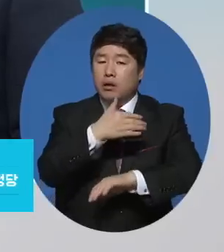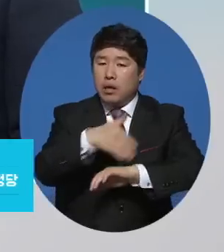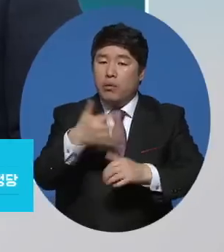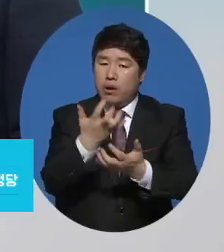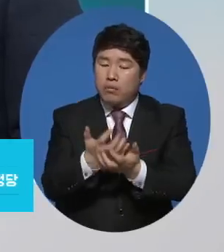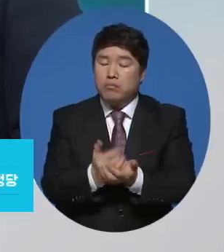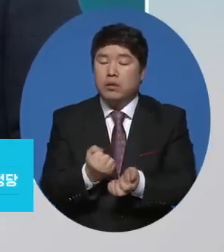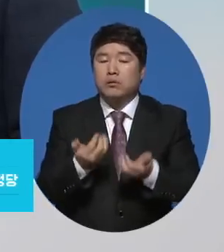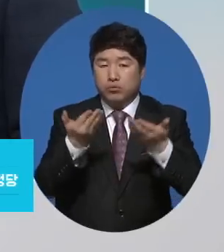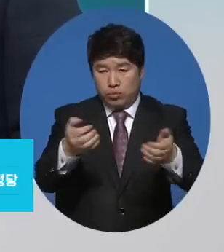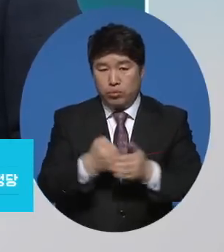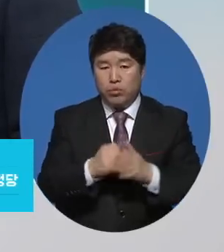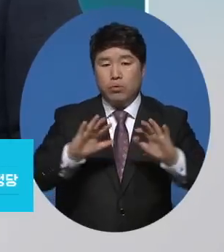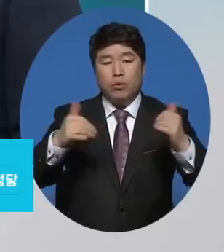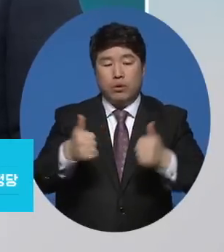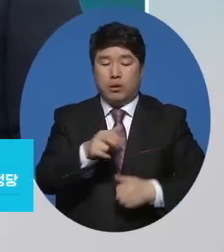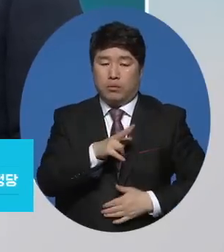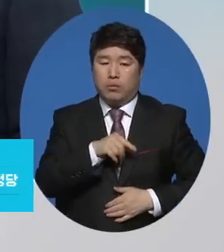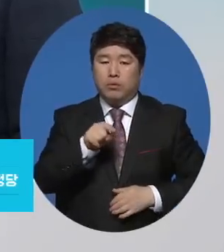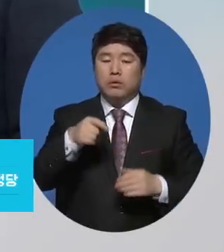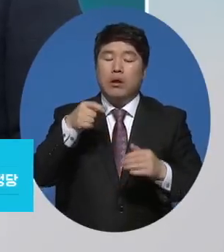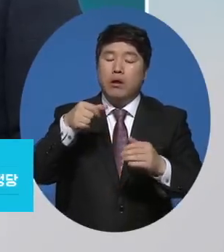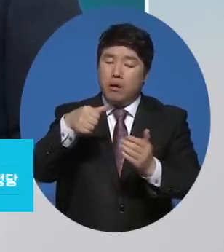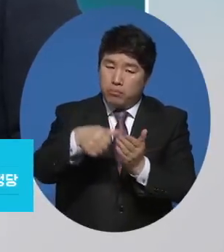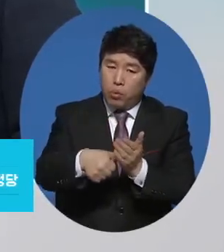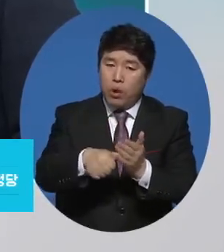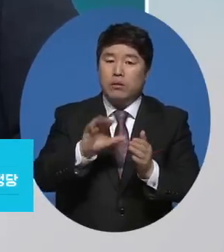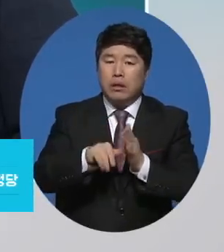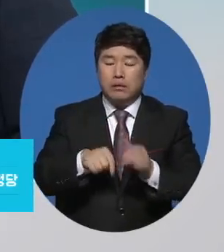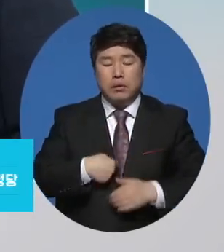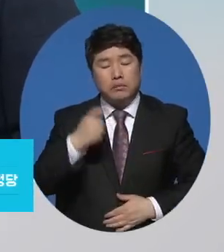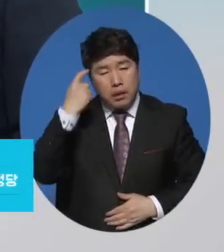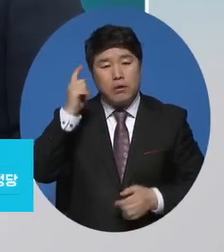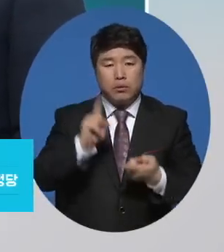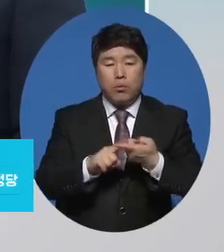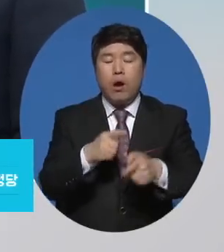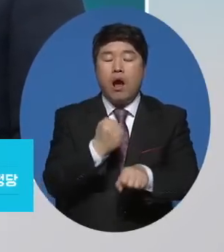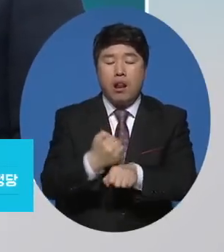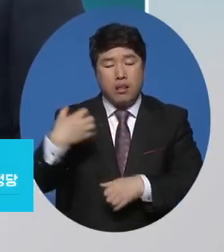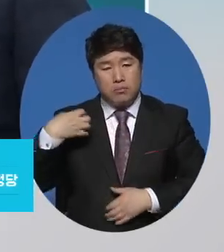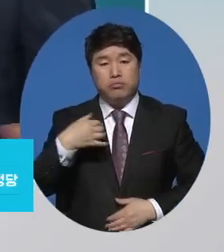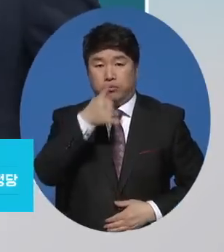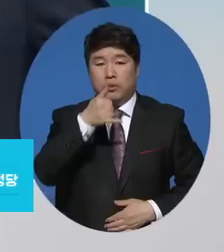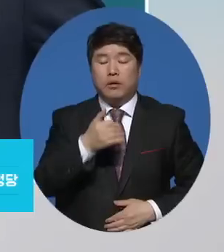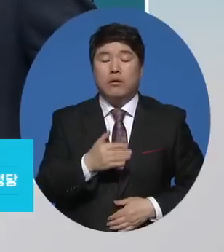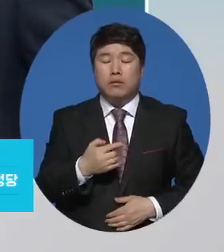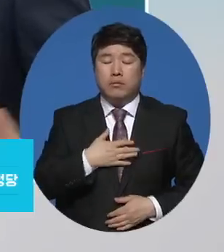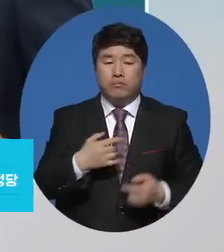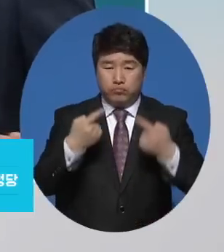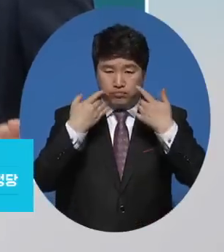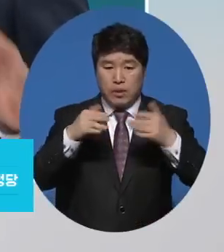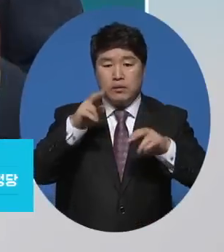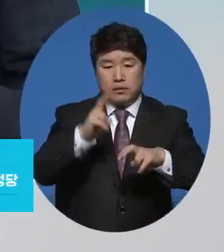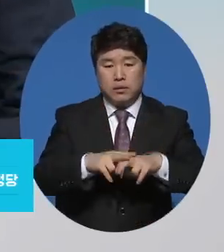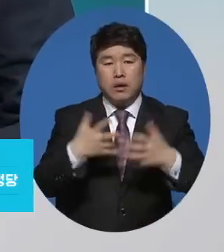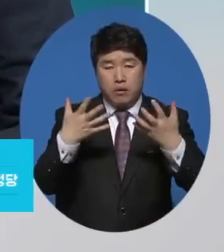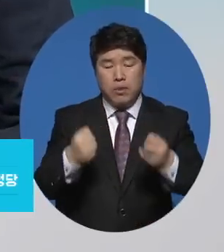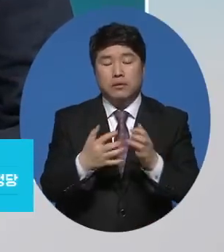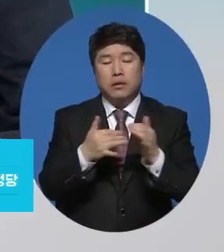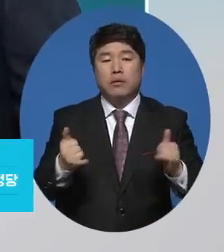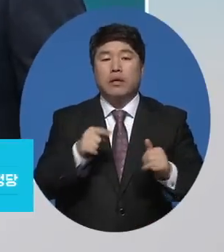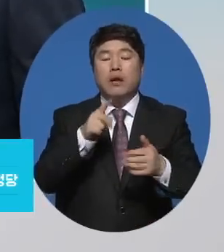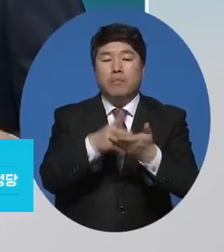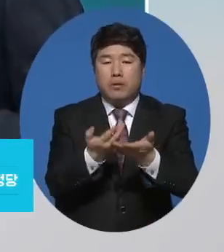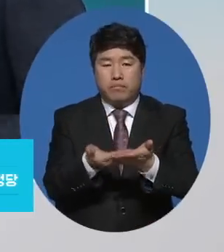개헌안이 국회에서 표결된 때 자기 소신대로 할 의무가 있습니다 그래서 제가 분명히이 자리에 계시는 많은 분들이 다이